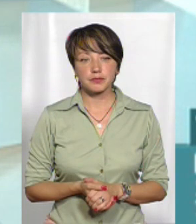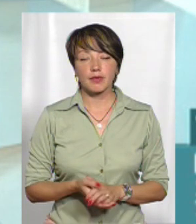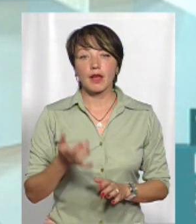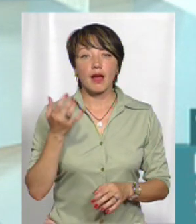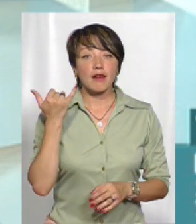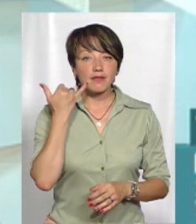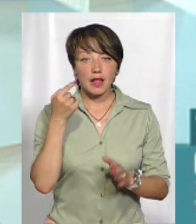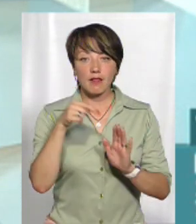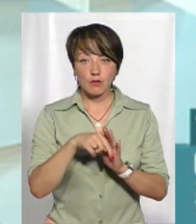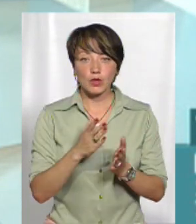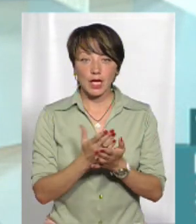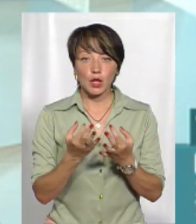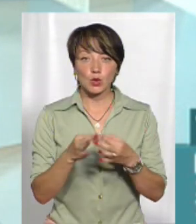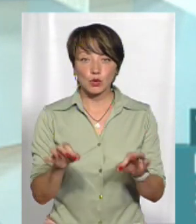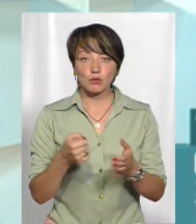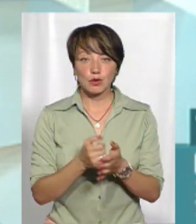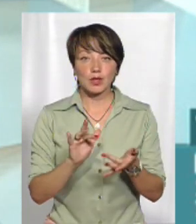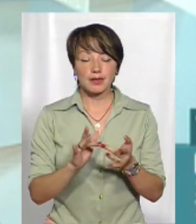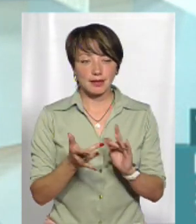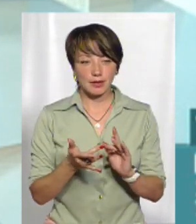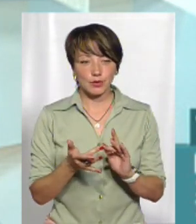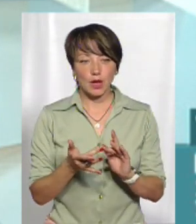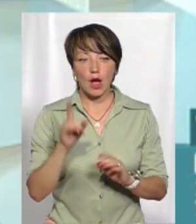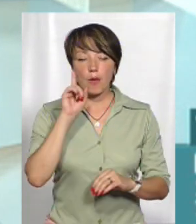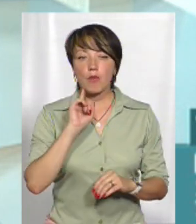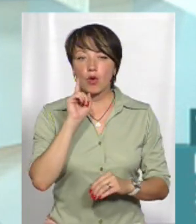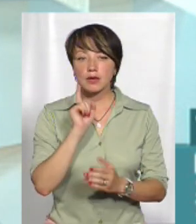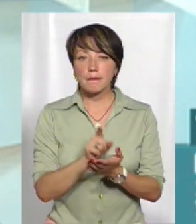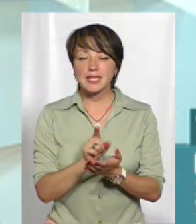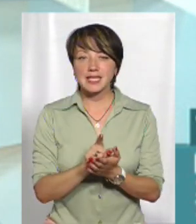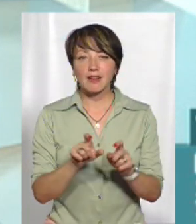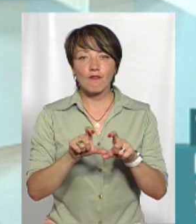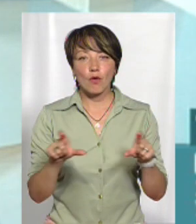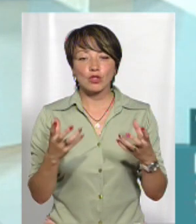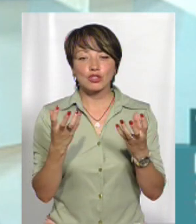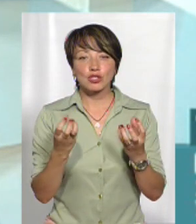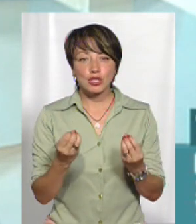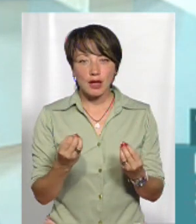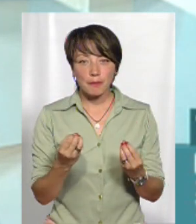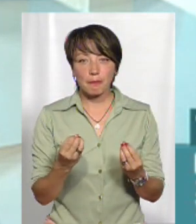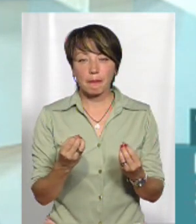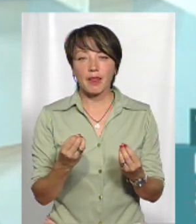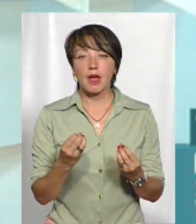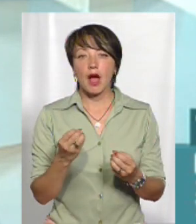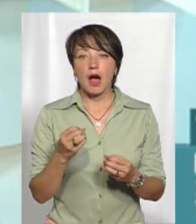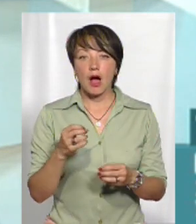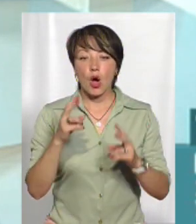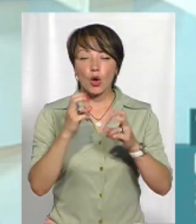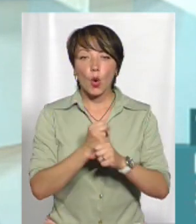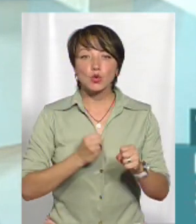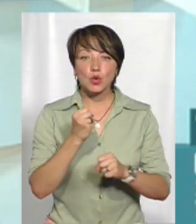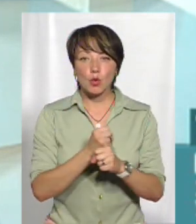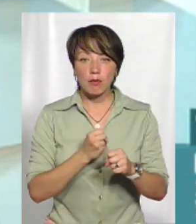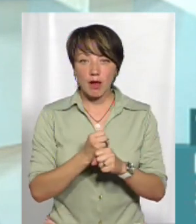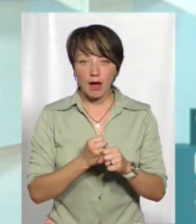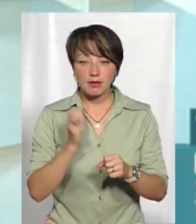В телефоні також є доступи до інтернету. Поки що пенсійним фондом ще напрацьовується мобільний додаток